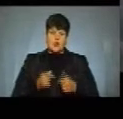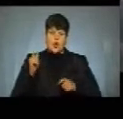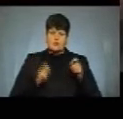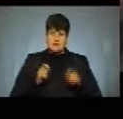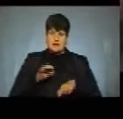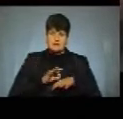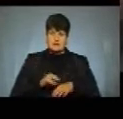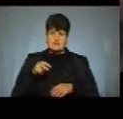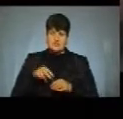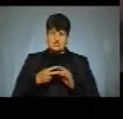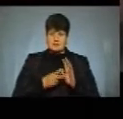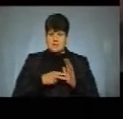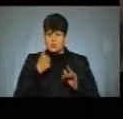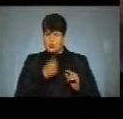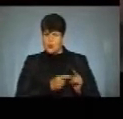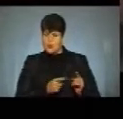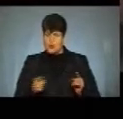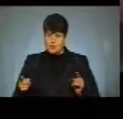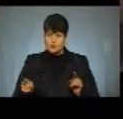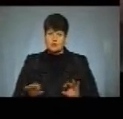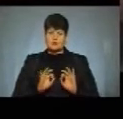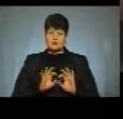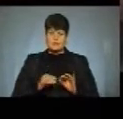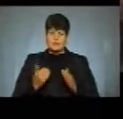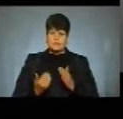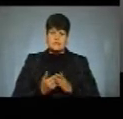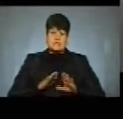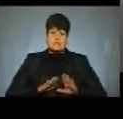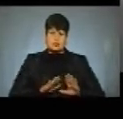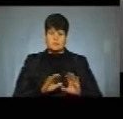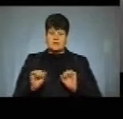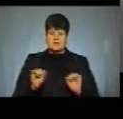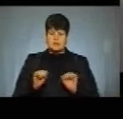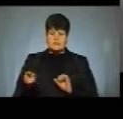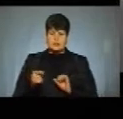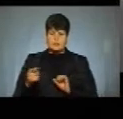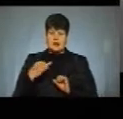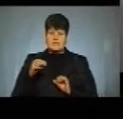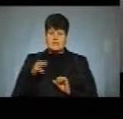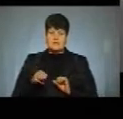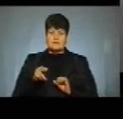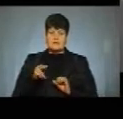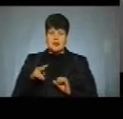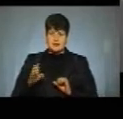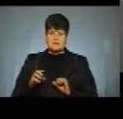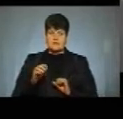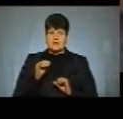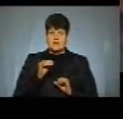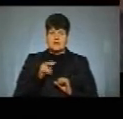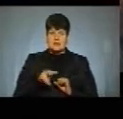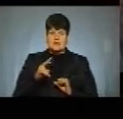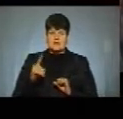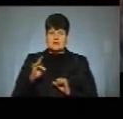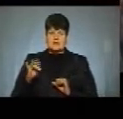відбувається із 2017 року, розповіла новинам заступниця керівника тернопільського IT-кластеру Лілія Заревена. За